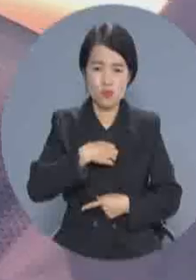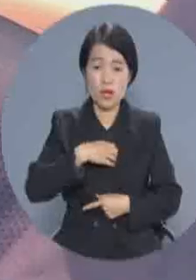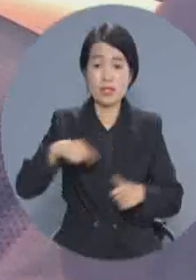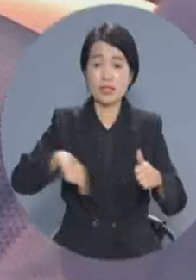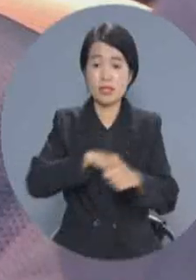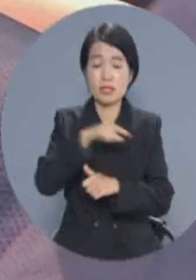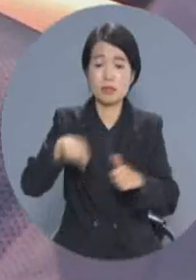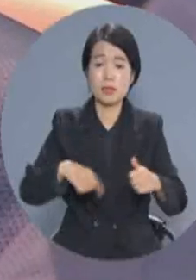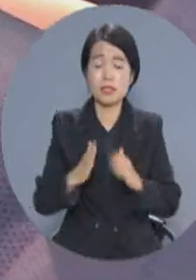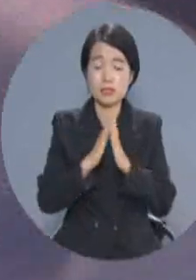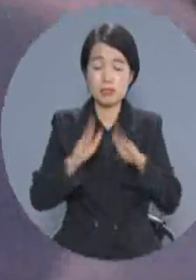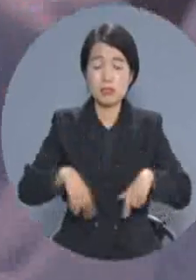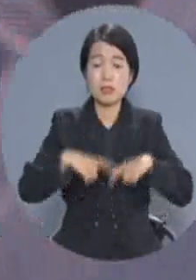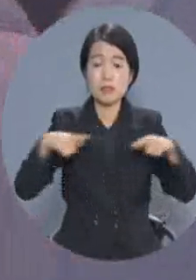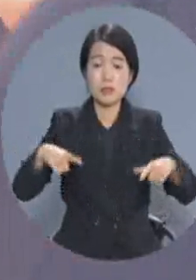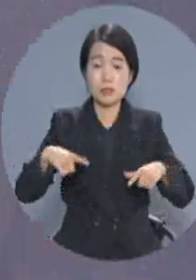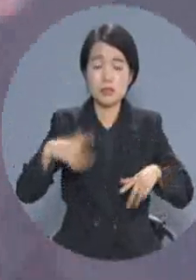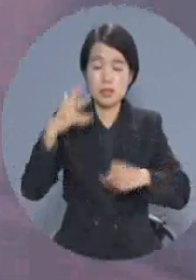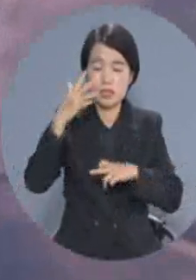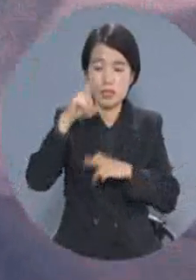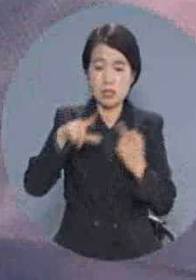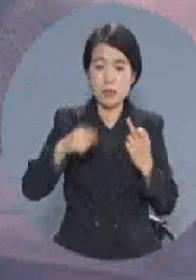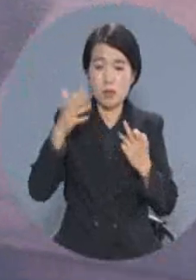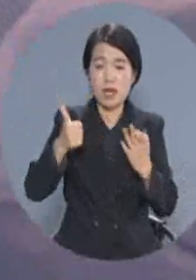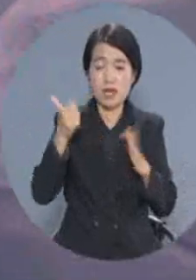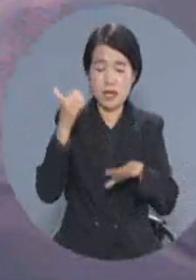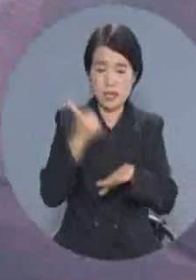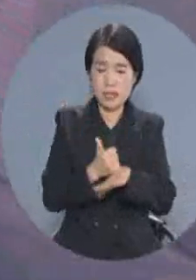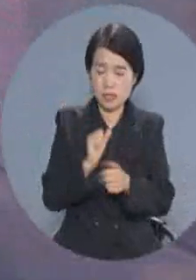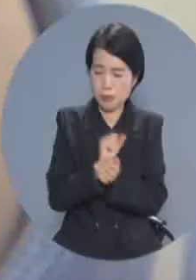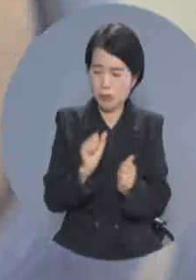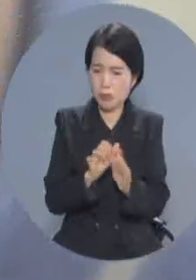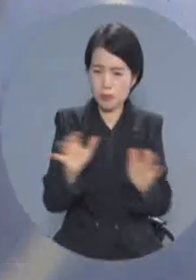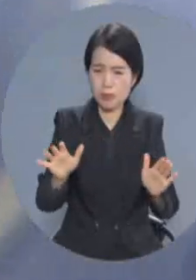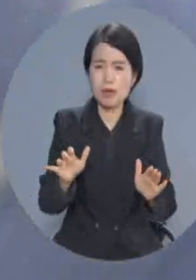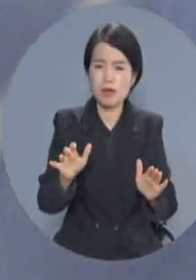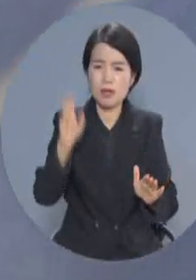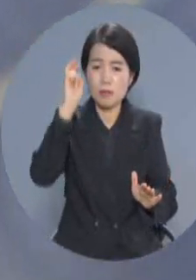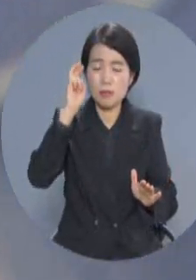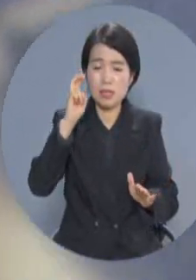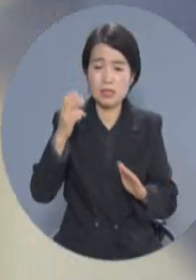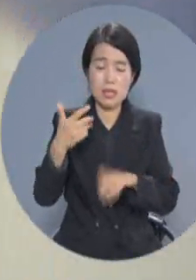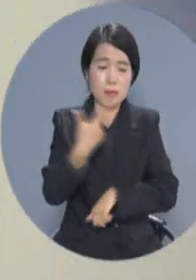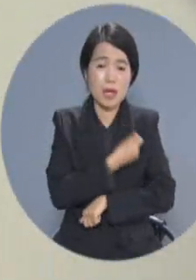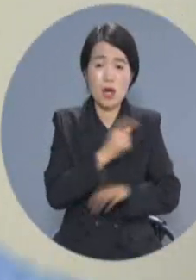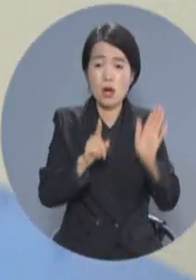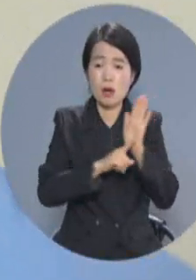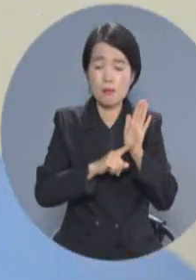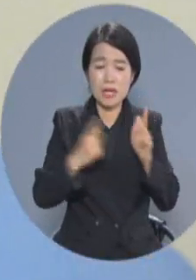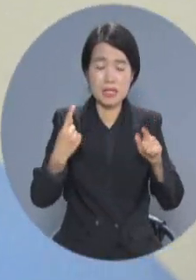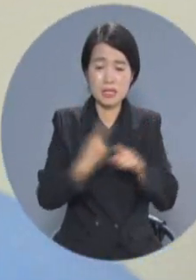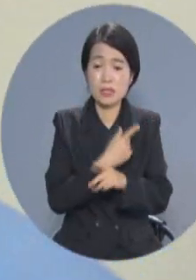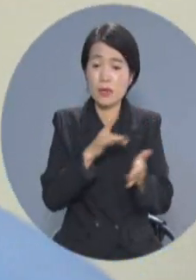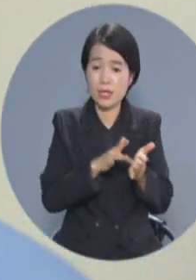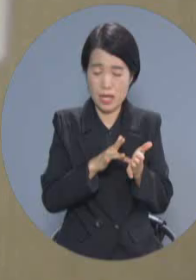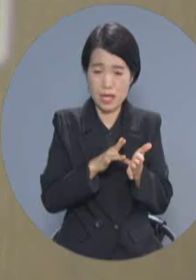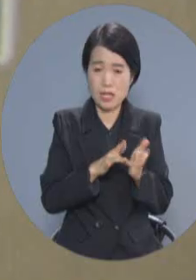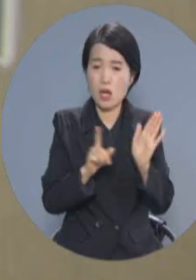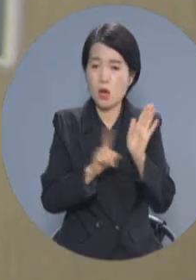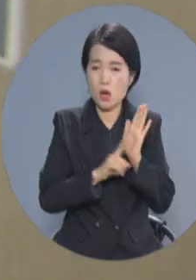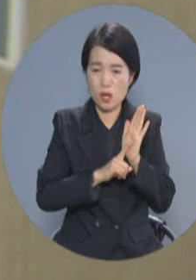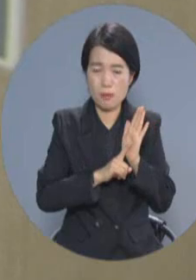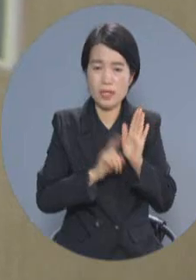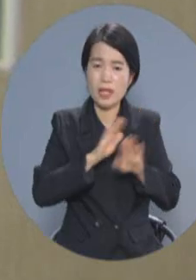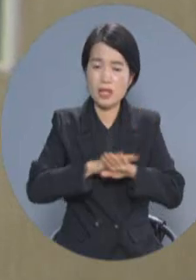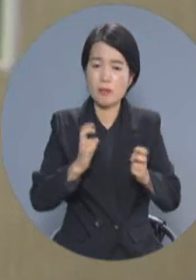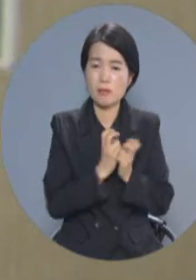상황. 전라남도는 연말까지 확산세가 계속될 것으로 보고 백신 접종 홍보와 치료제 처방 확대 등 대책